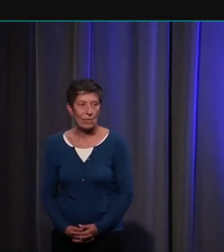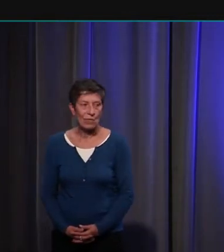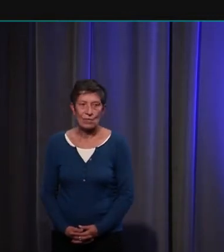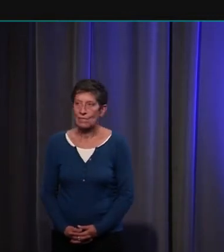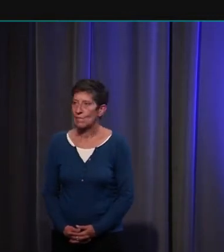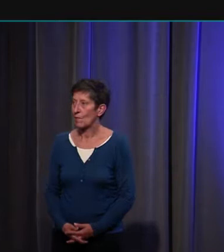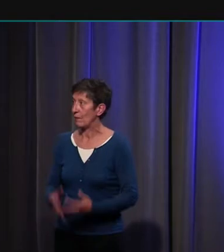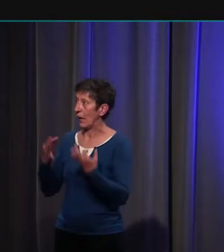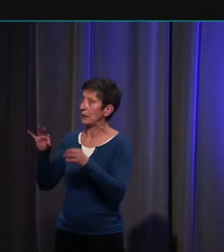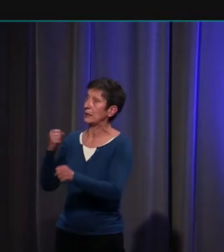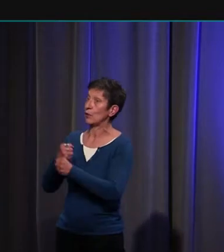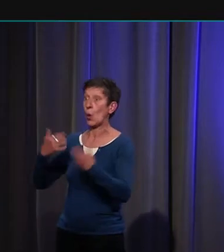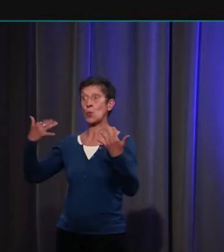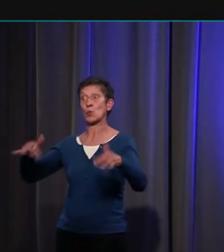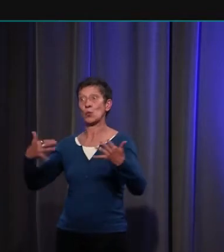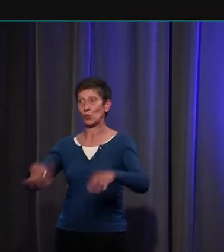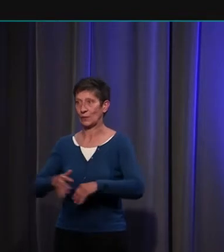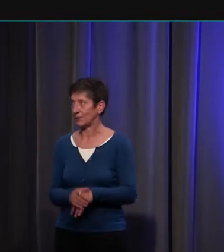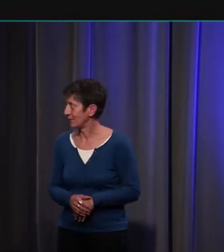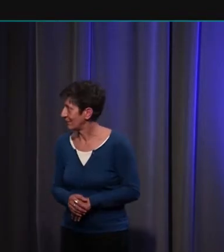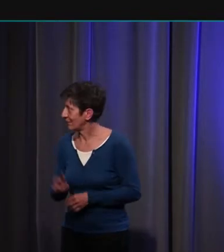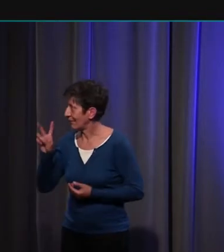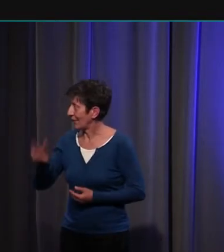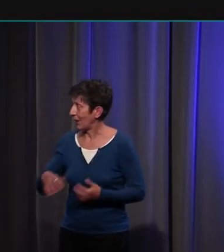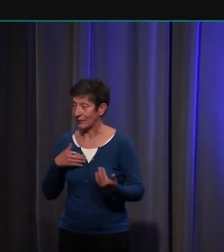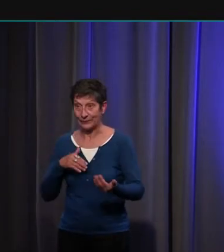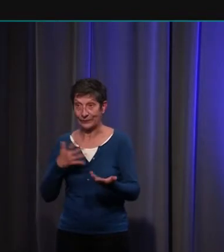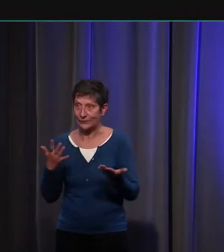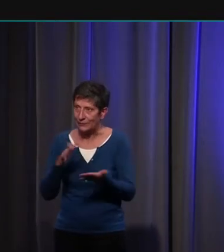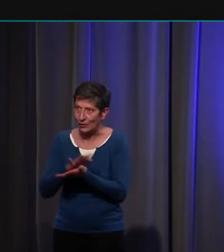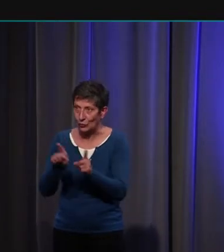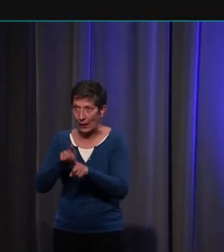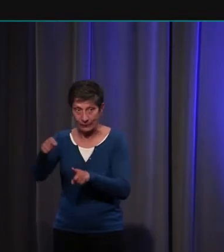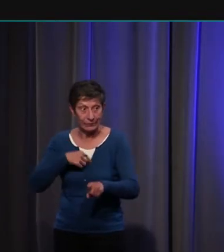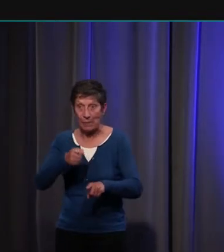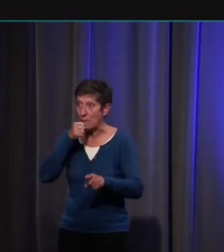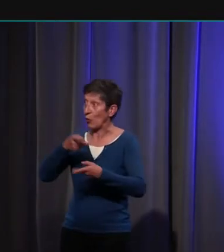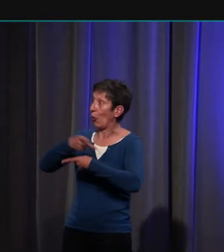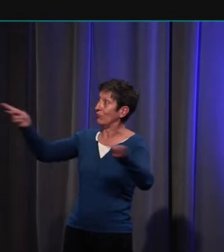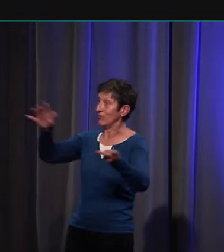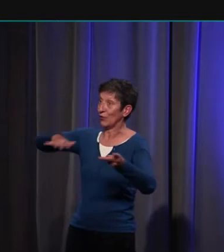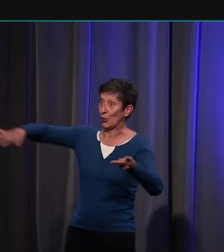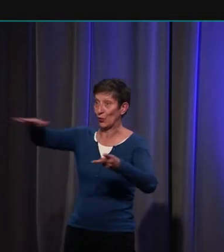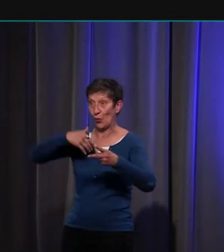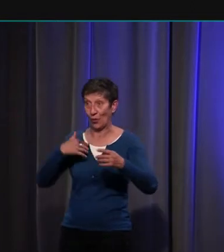disant waouh ce que j'osais pas votre âge de prendre un micro comme ça devant tout le monde